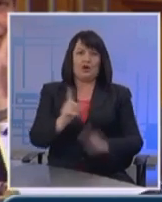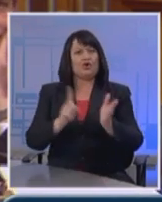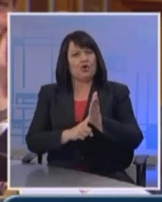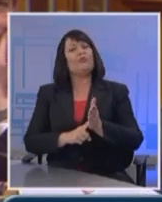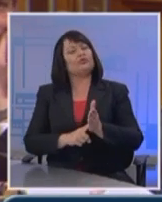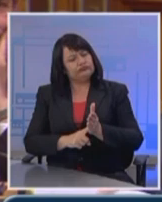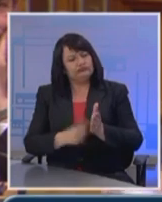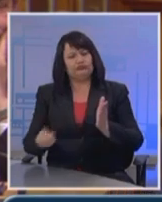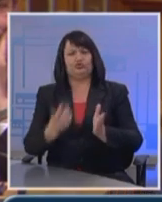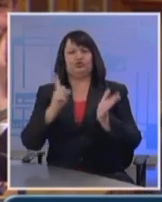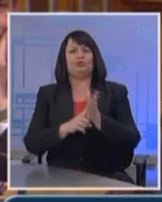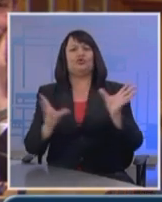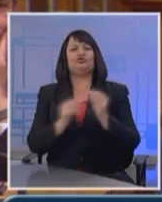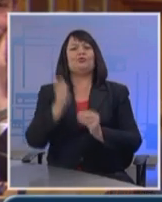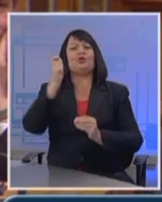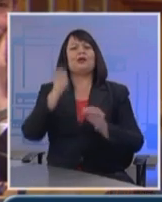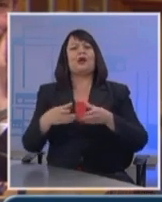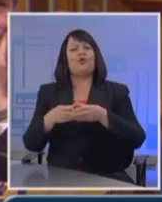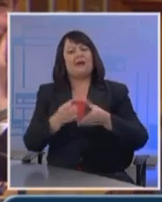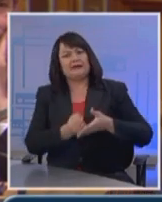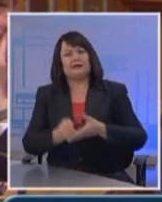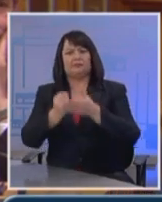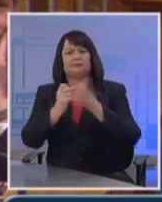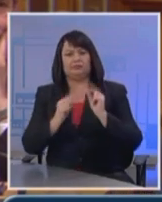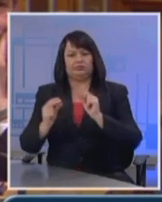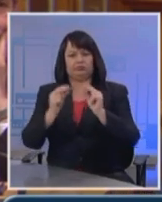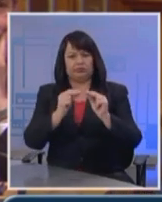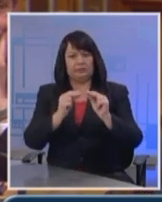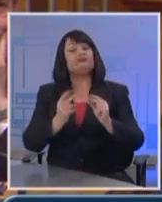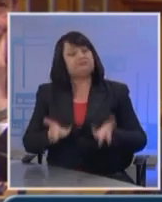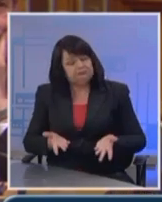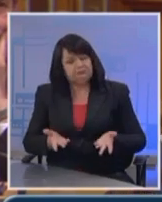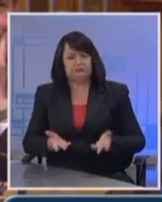τον νέο νόμο για τη χρηματοδότηση των κομμάτων. Δεν ξέρω αν θα είναι αυτή. Σήμερα όμως